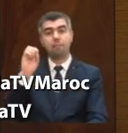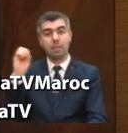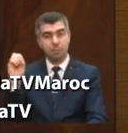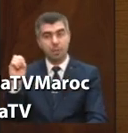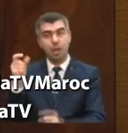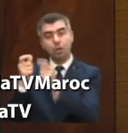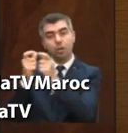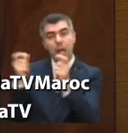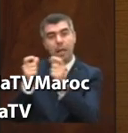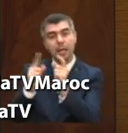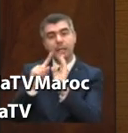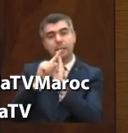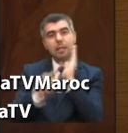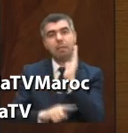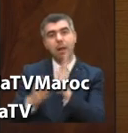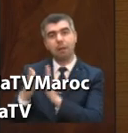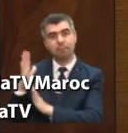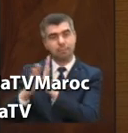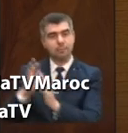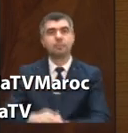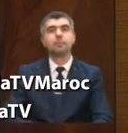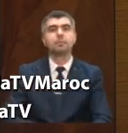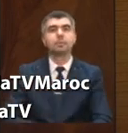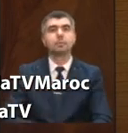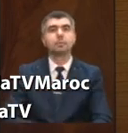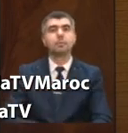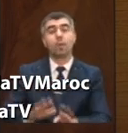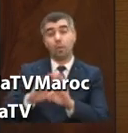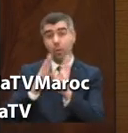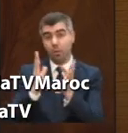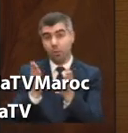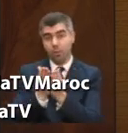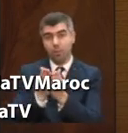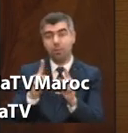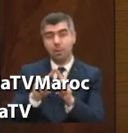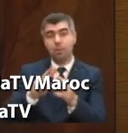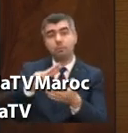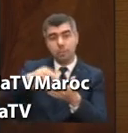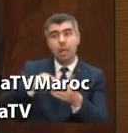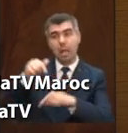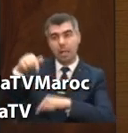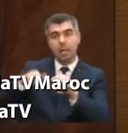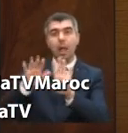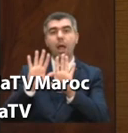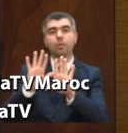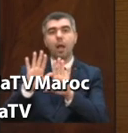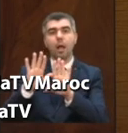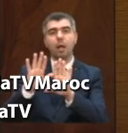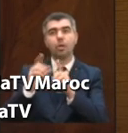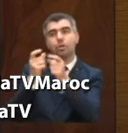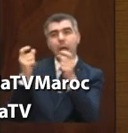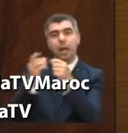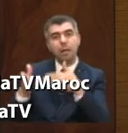تمت زيارتها خلال الأسبوع الأخير. كما أسفرت هذه العملية عن إصدار قرارات بإغلاق 10 مقاولات